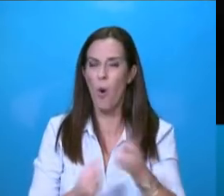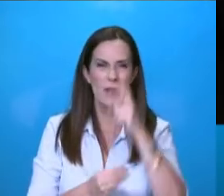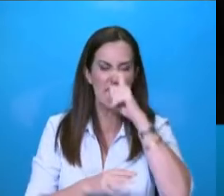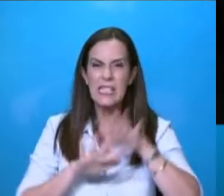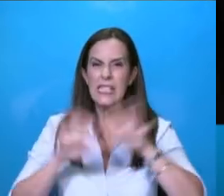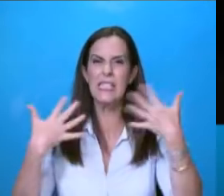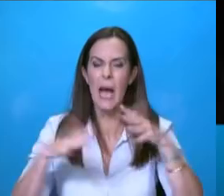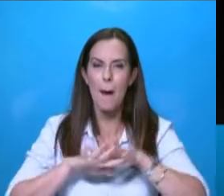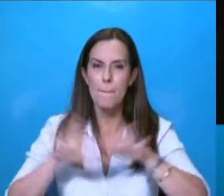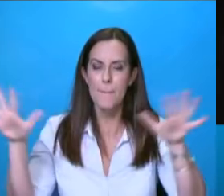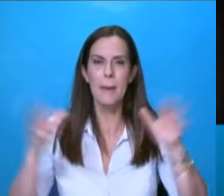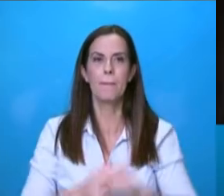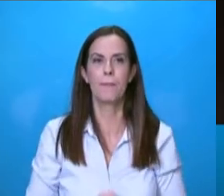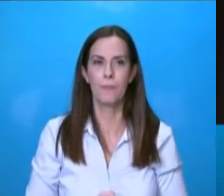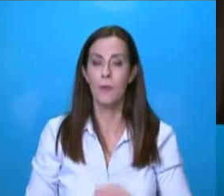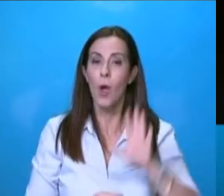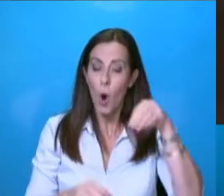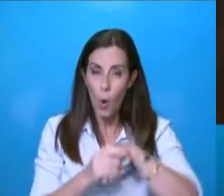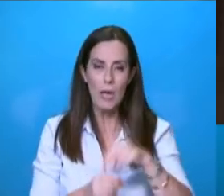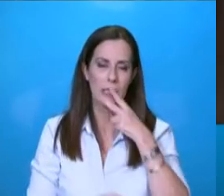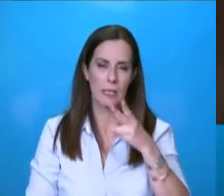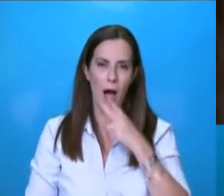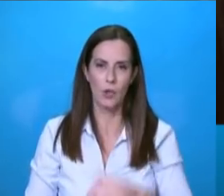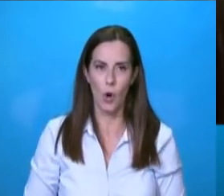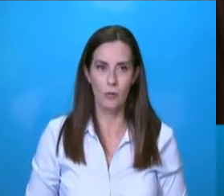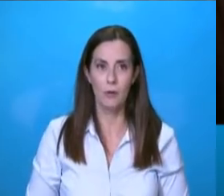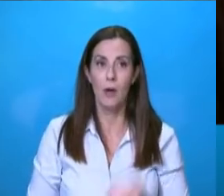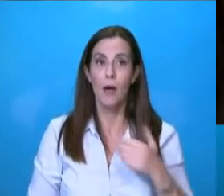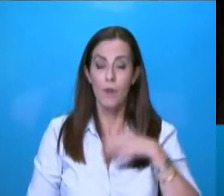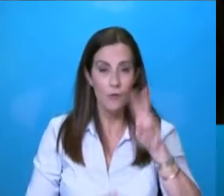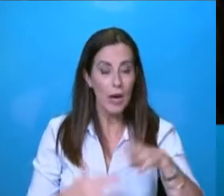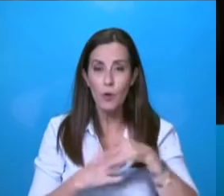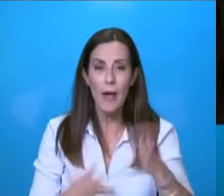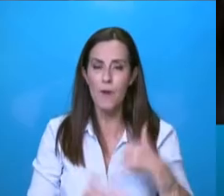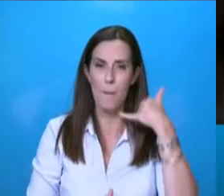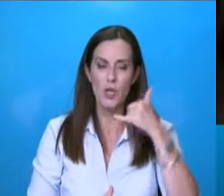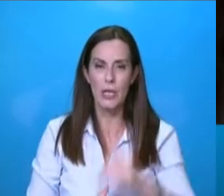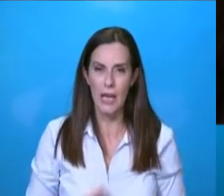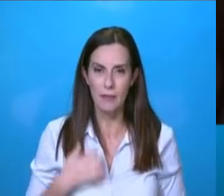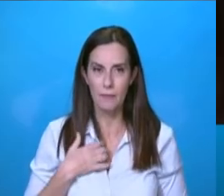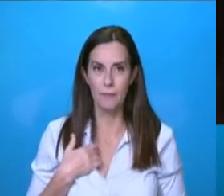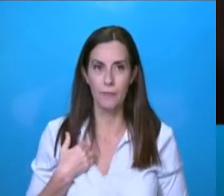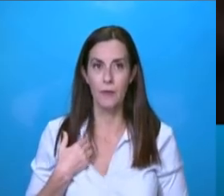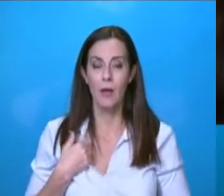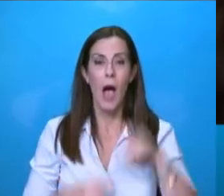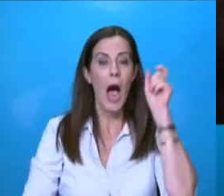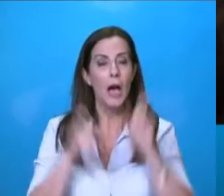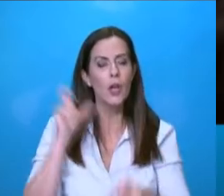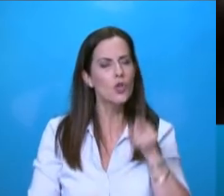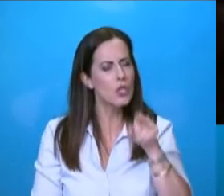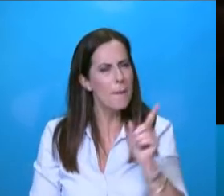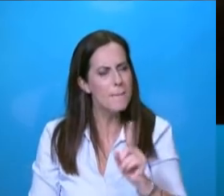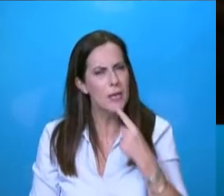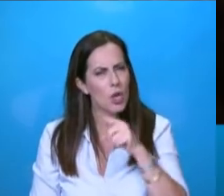למגוון רחב של מזהמים כולל הניקוטין, ואנחנו יכולים למדוד את זה בשתן. האוכלוסייה שעליה מדברת דוקטור